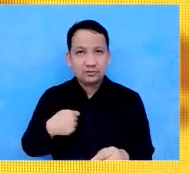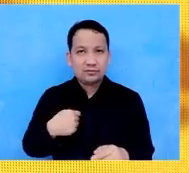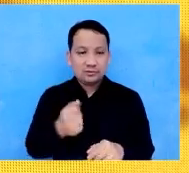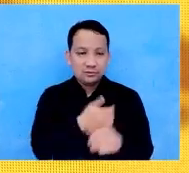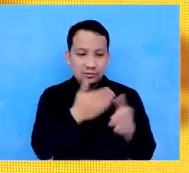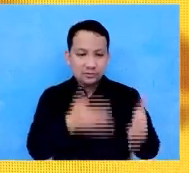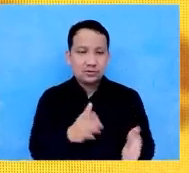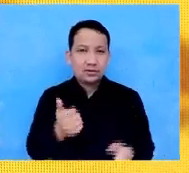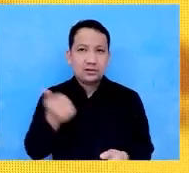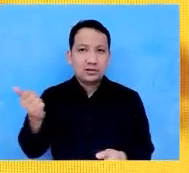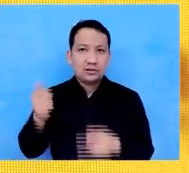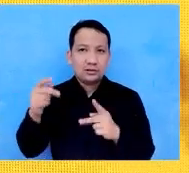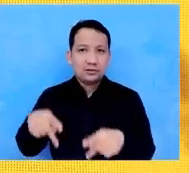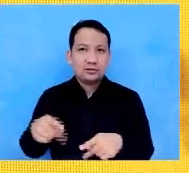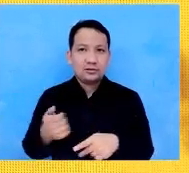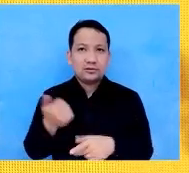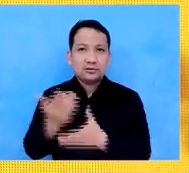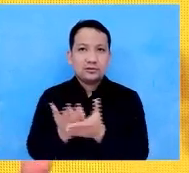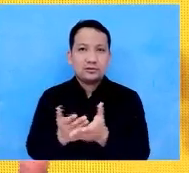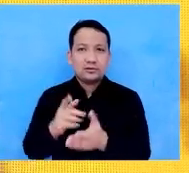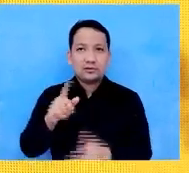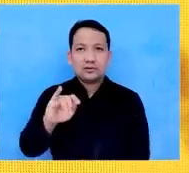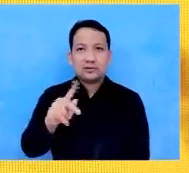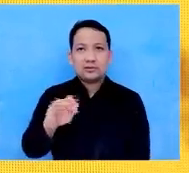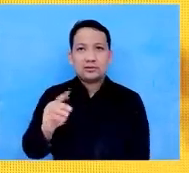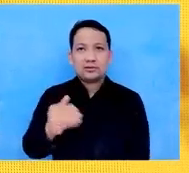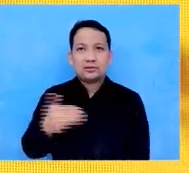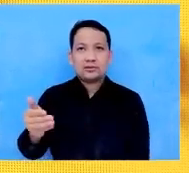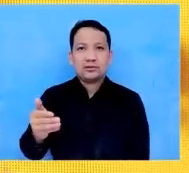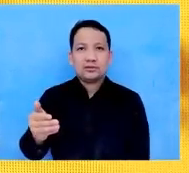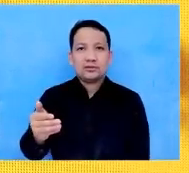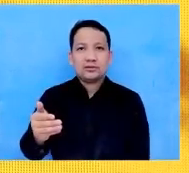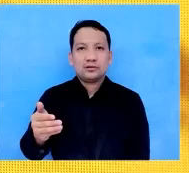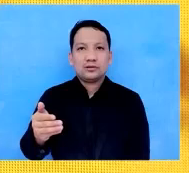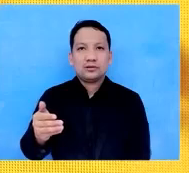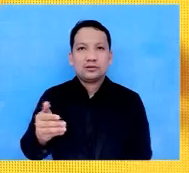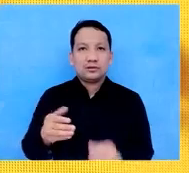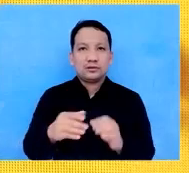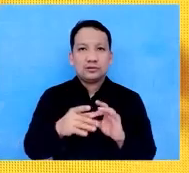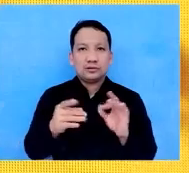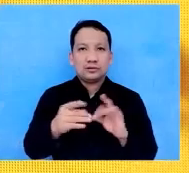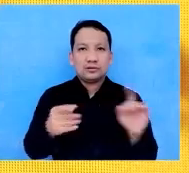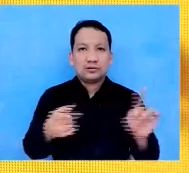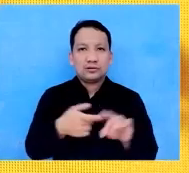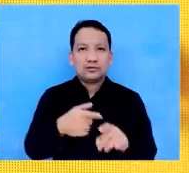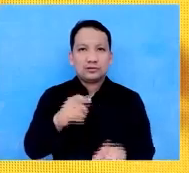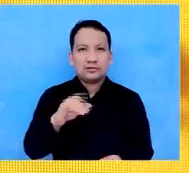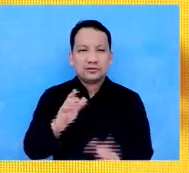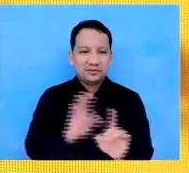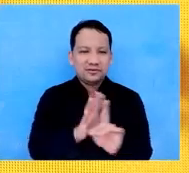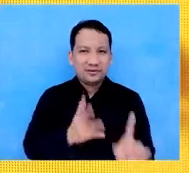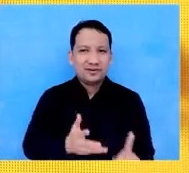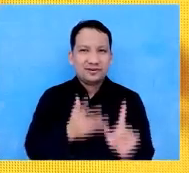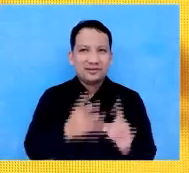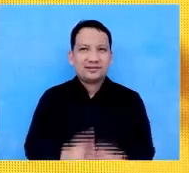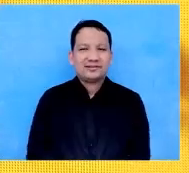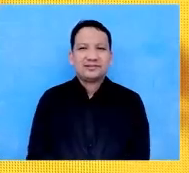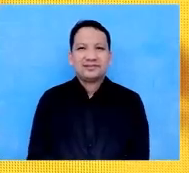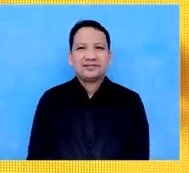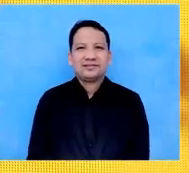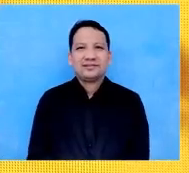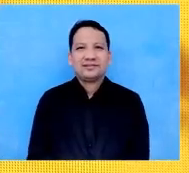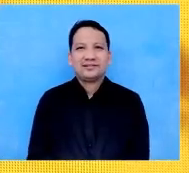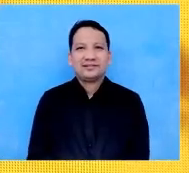but ngayon I'm doing something sa TikTok. I get the stories from the fans. Wow! Parang